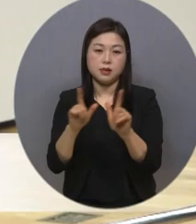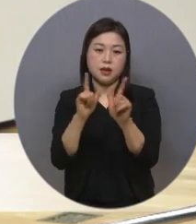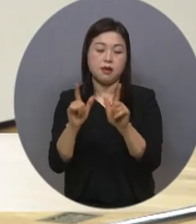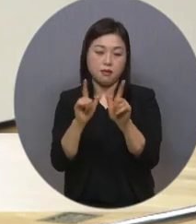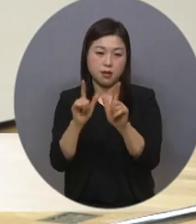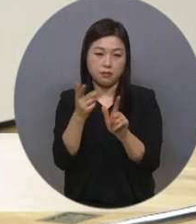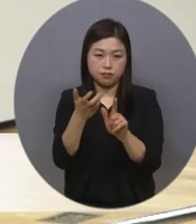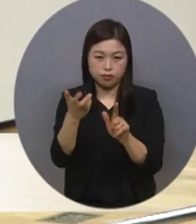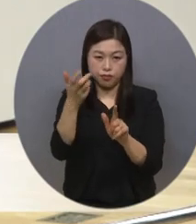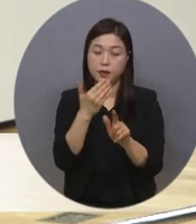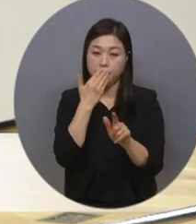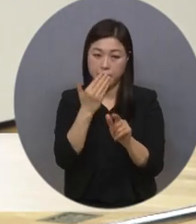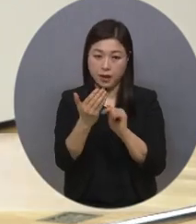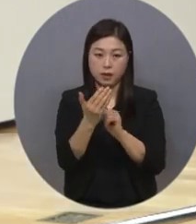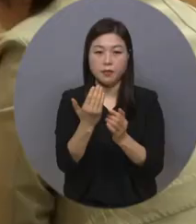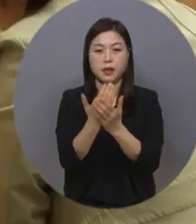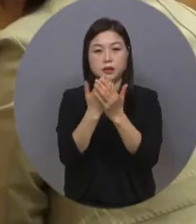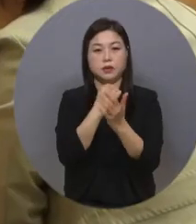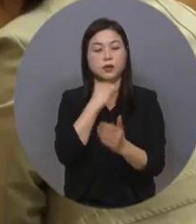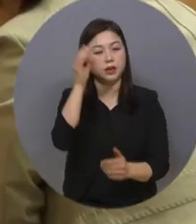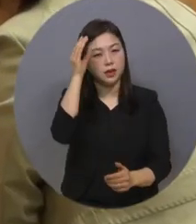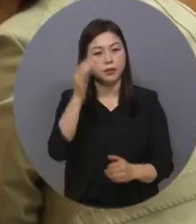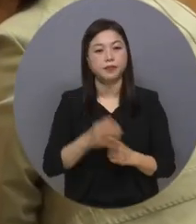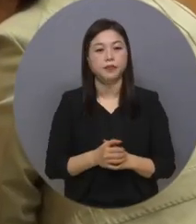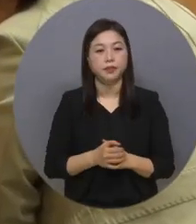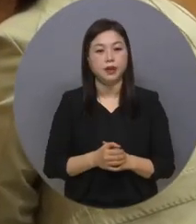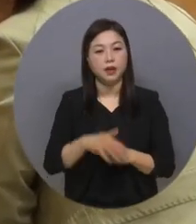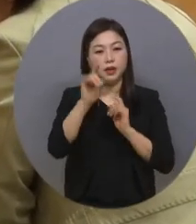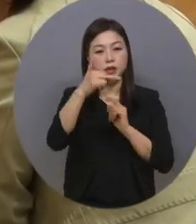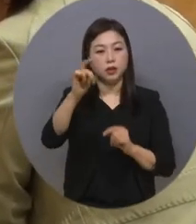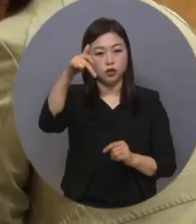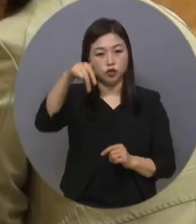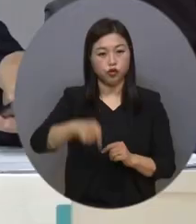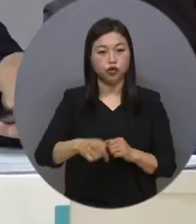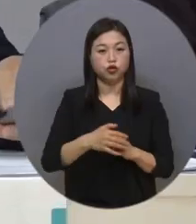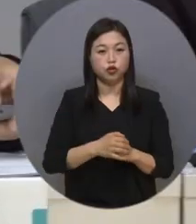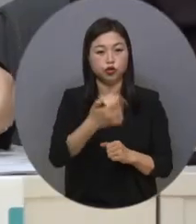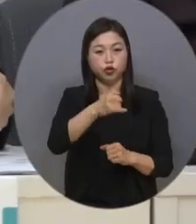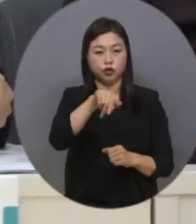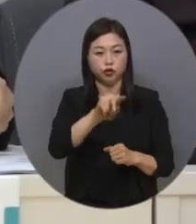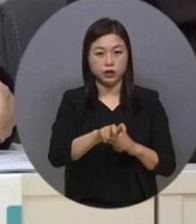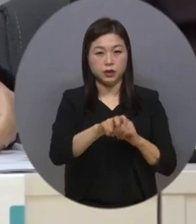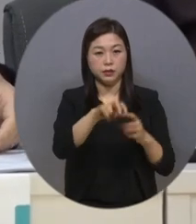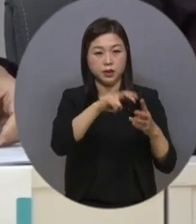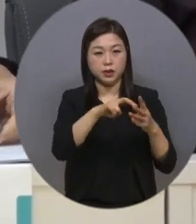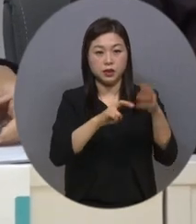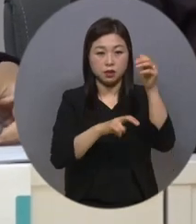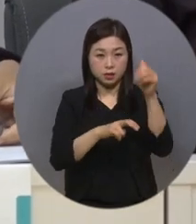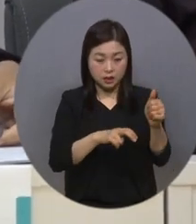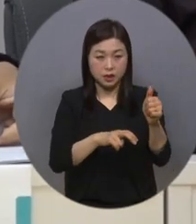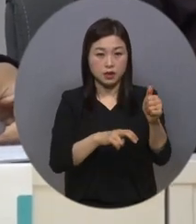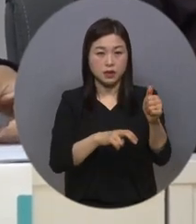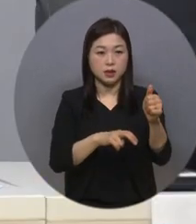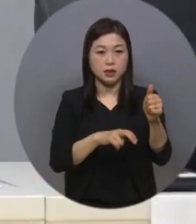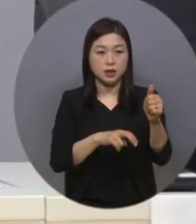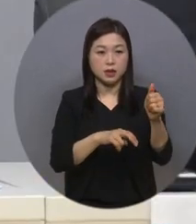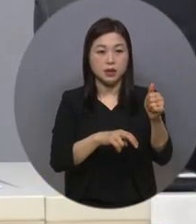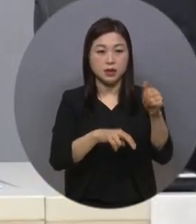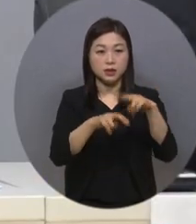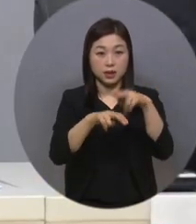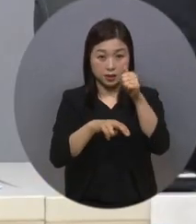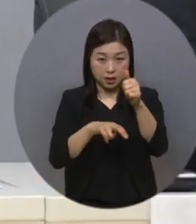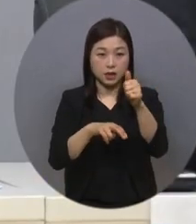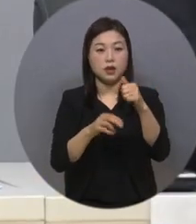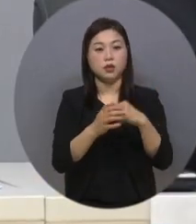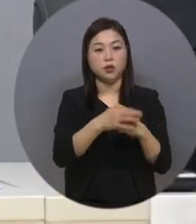모델로 발전했으면 하는 기대가 있습니다. 이정주 누림센터장이 좌장으로 센터 자립전환팀 직원들과